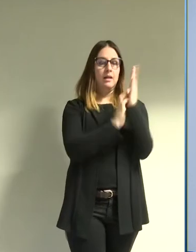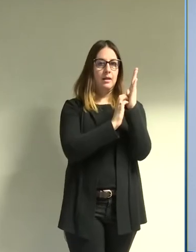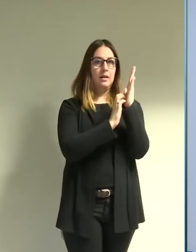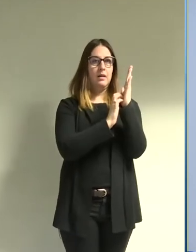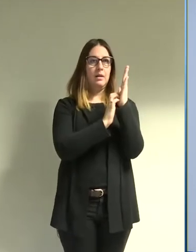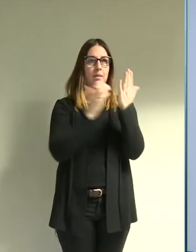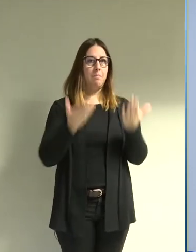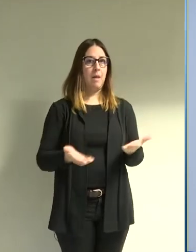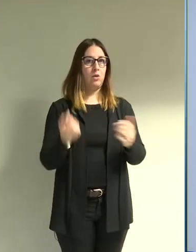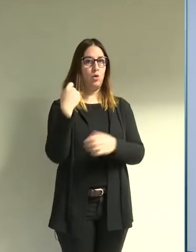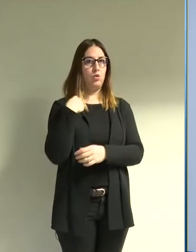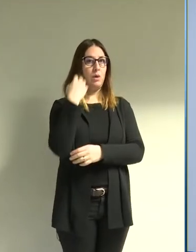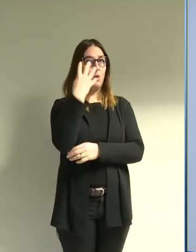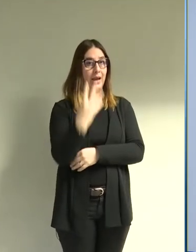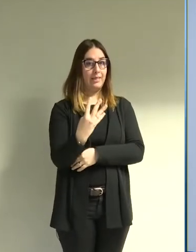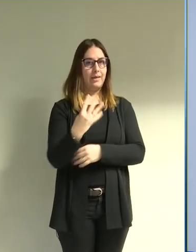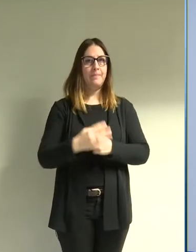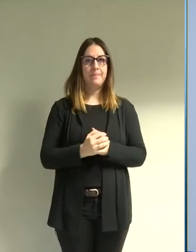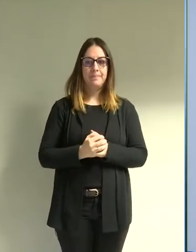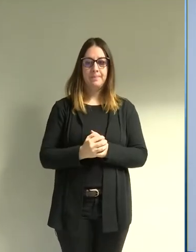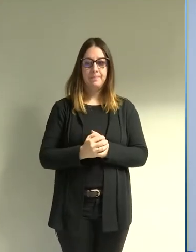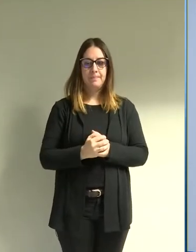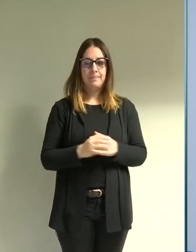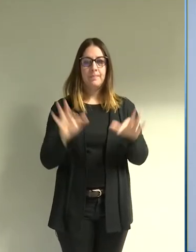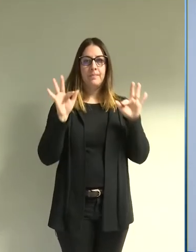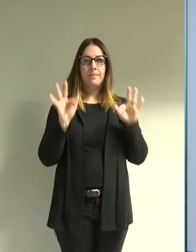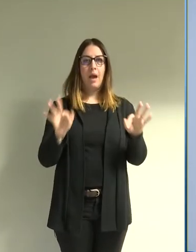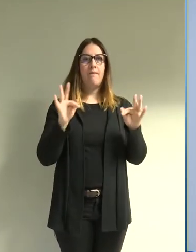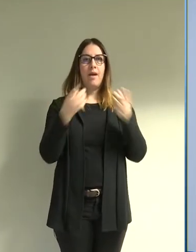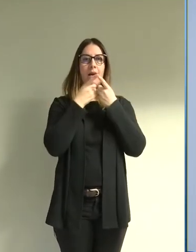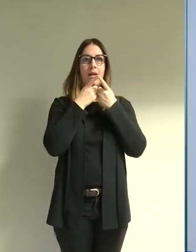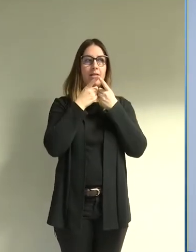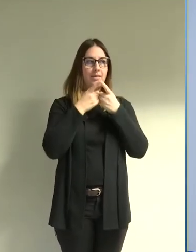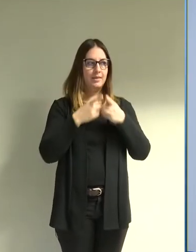numéro 4 elle porte sur la démocratie